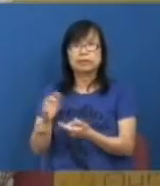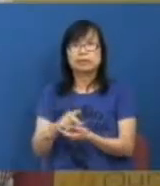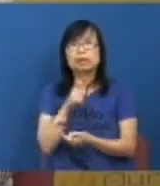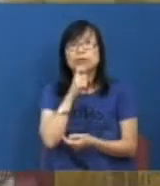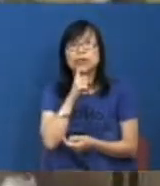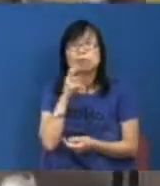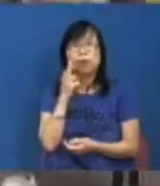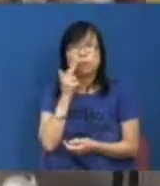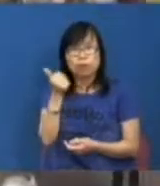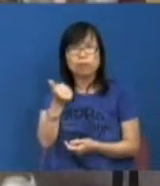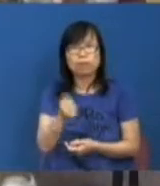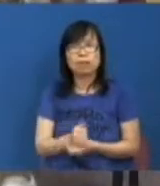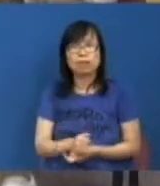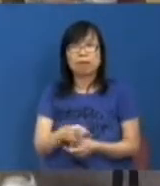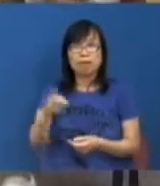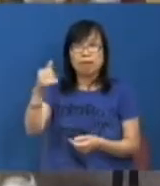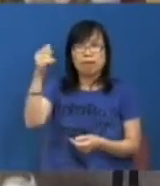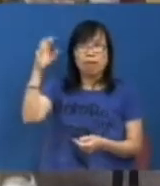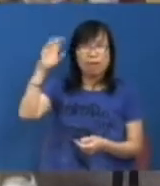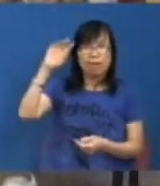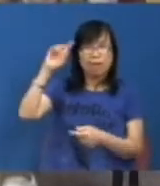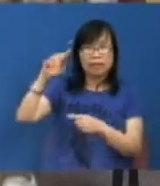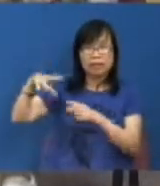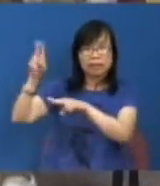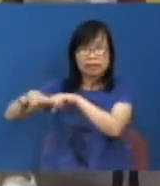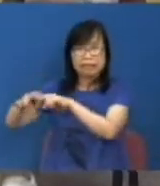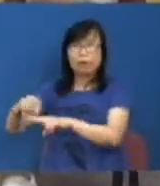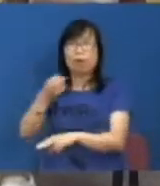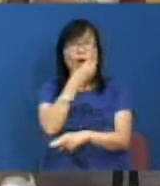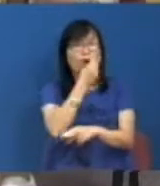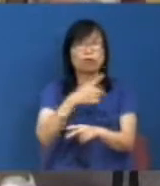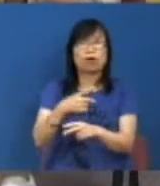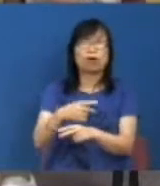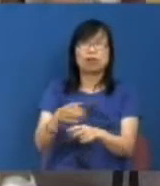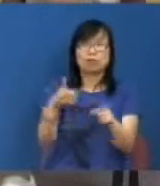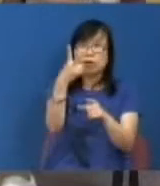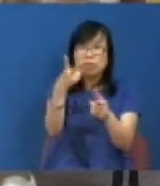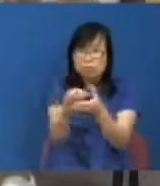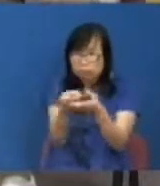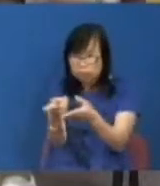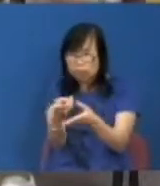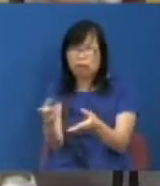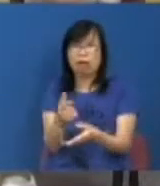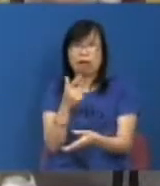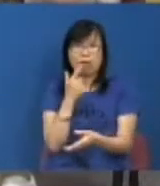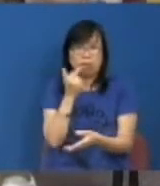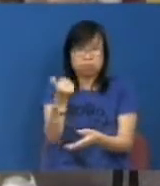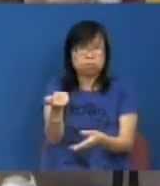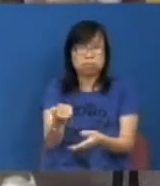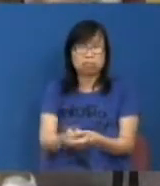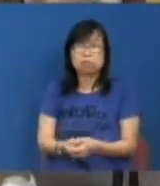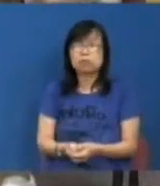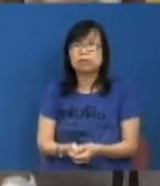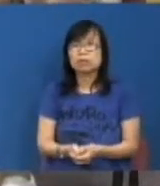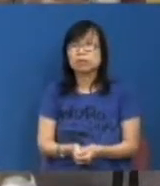喎。所以兩頭即係喺咁優惠嘅情況底下，其實佢哋好著數嘅。所以我又諗下，即係喺呢個源頭嗰